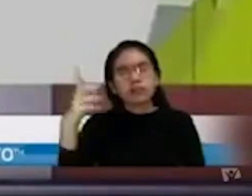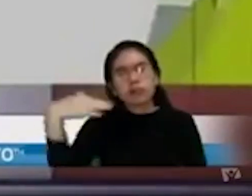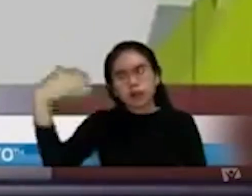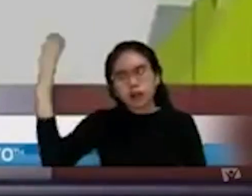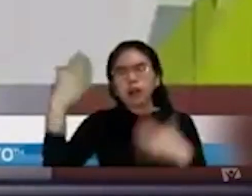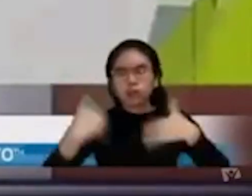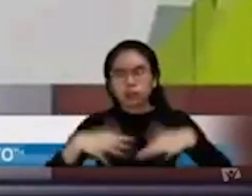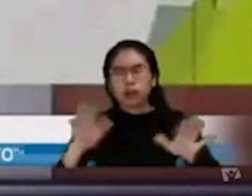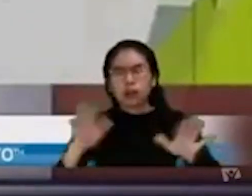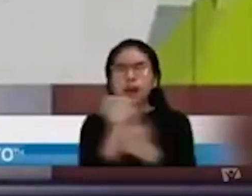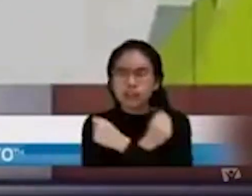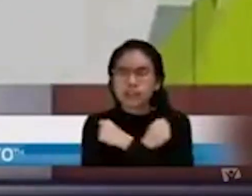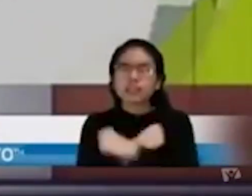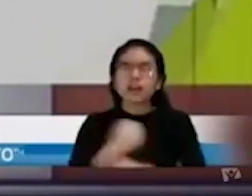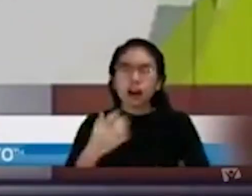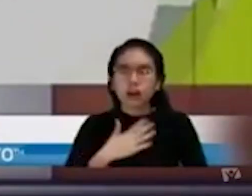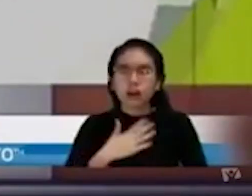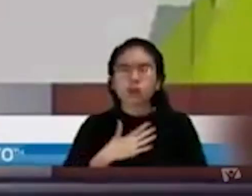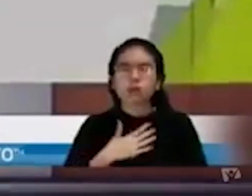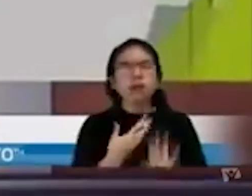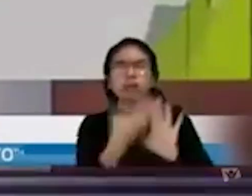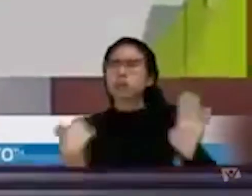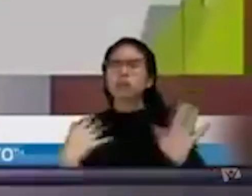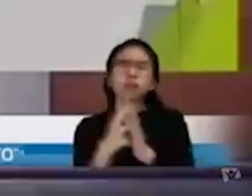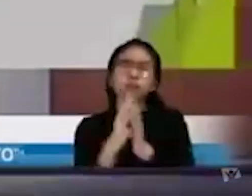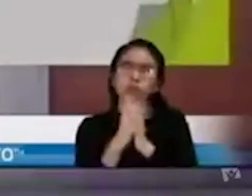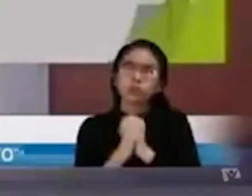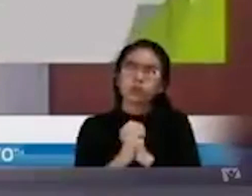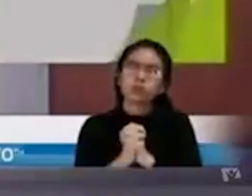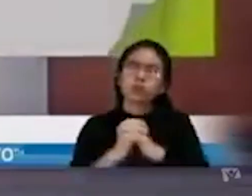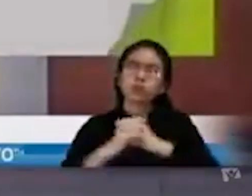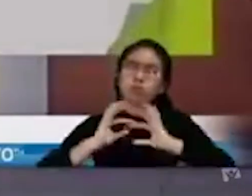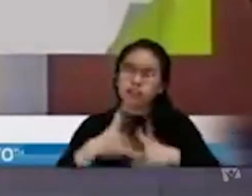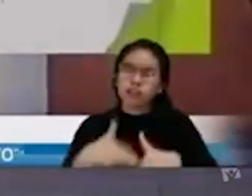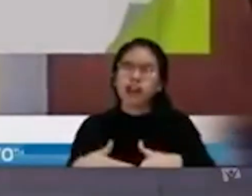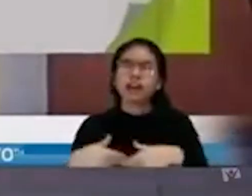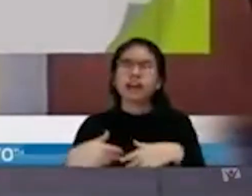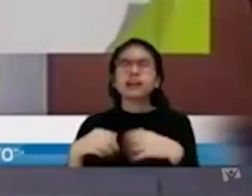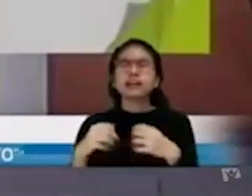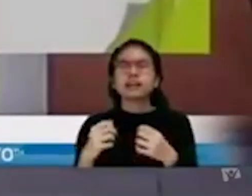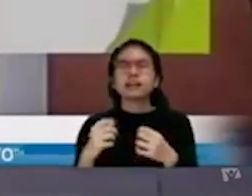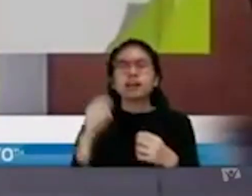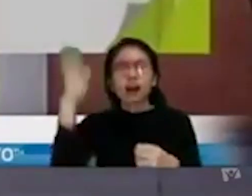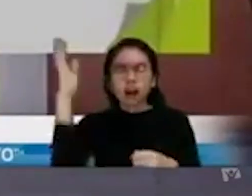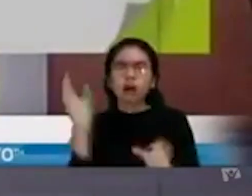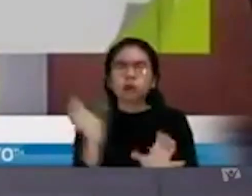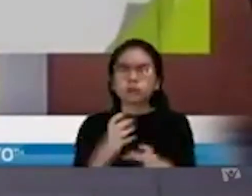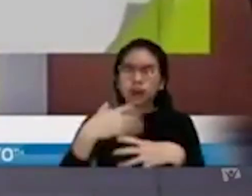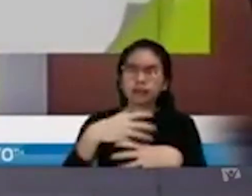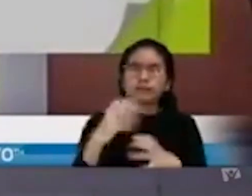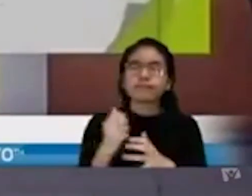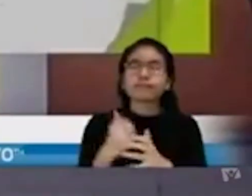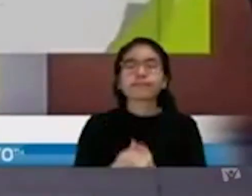dunia dijadikan. Dirgahayu, Rumah Sakit Advent Bandung yang